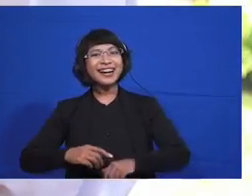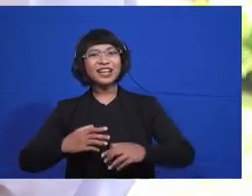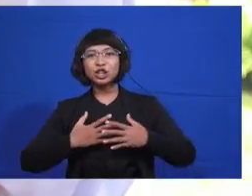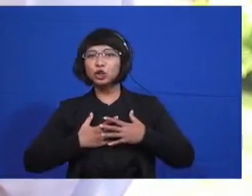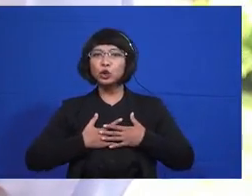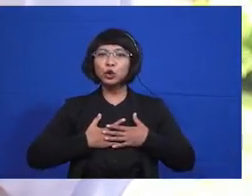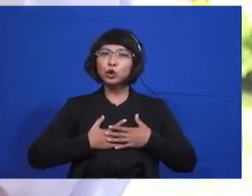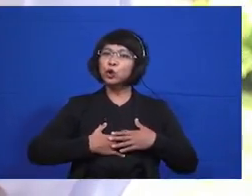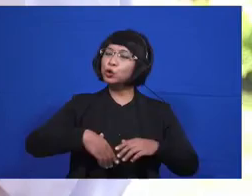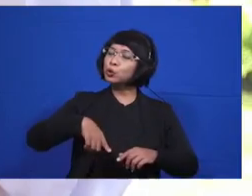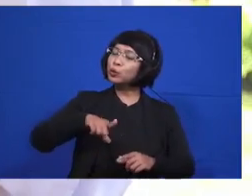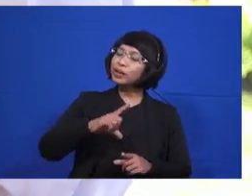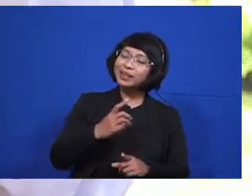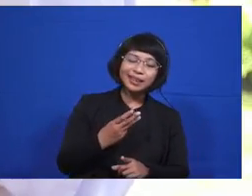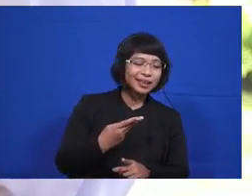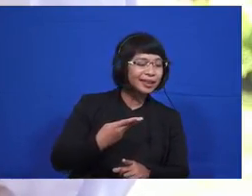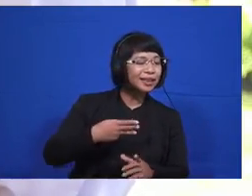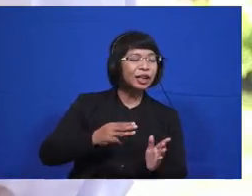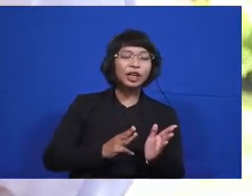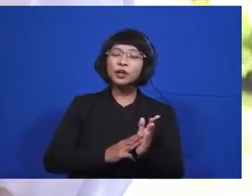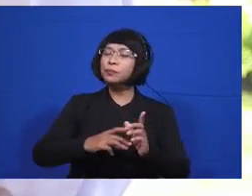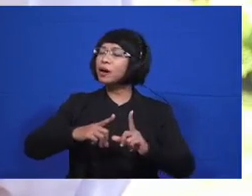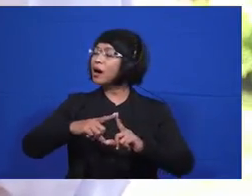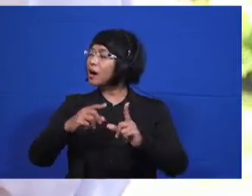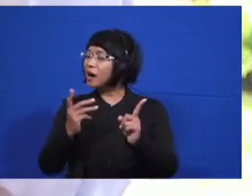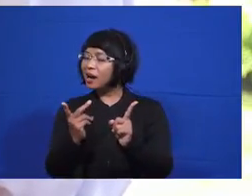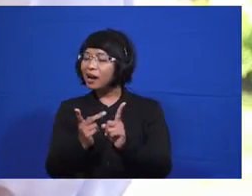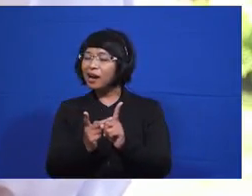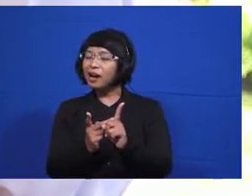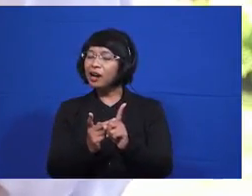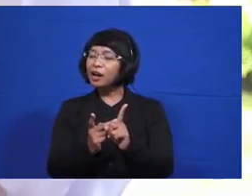lemah. Ku tahu yang